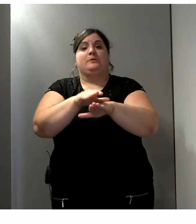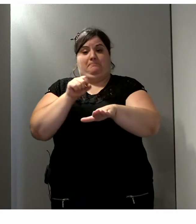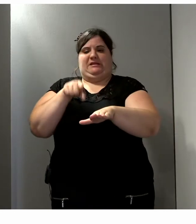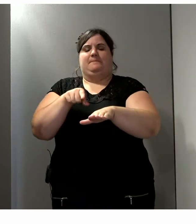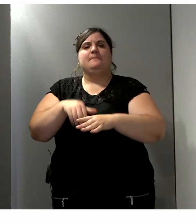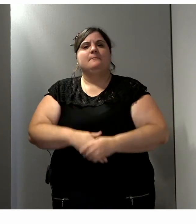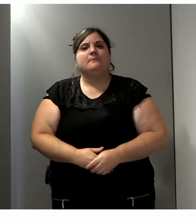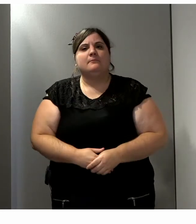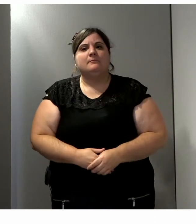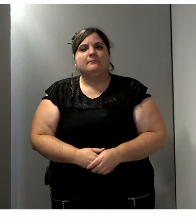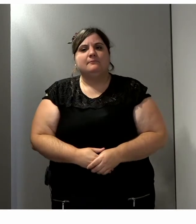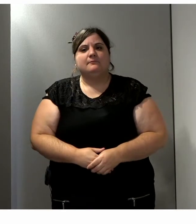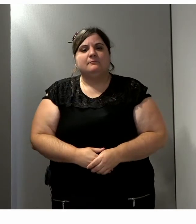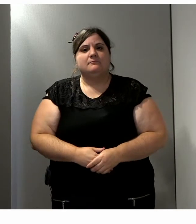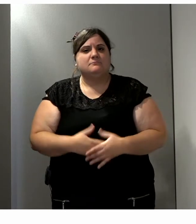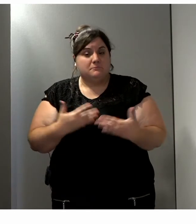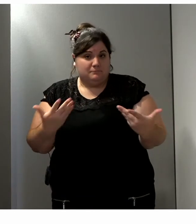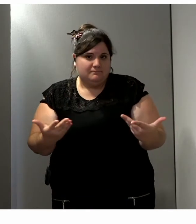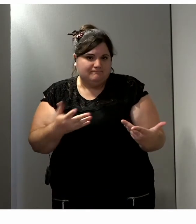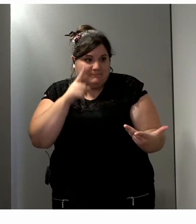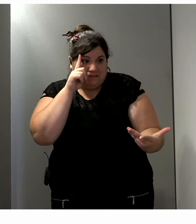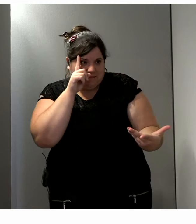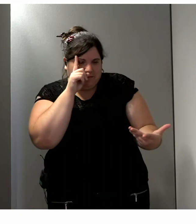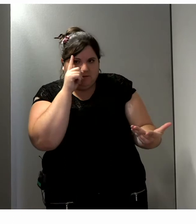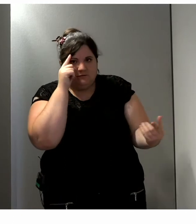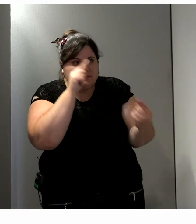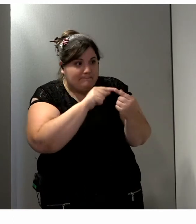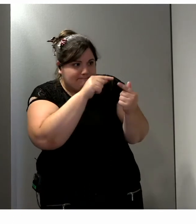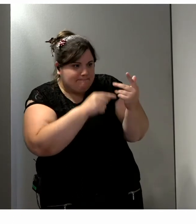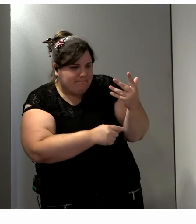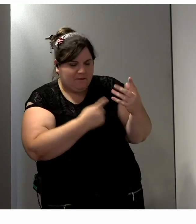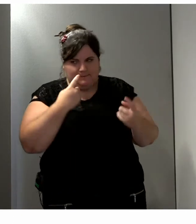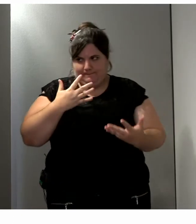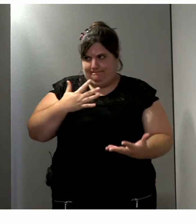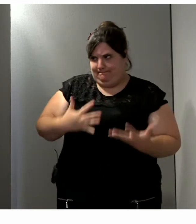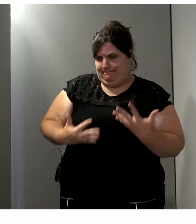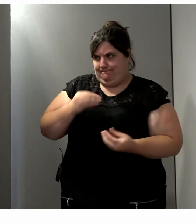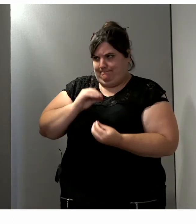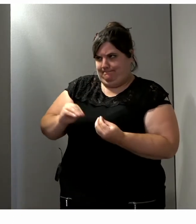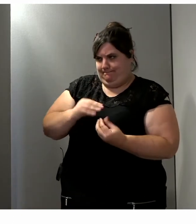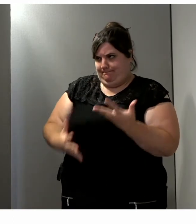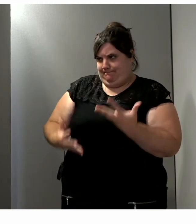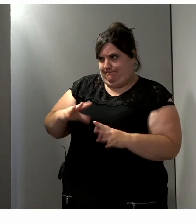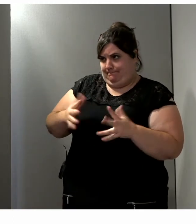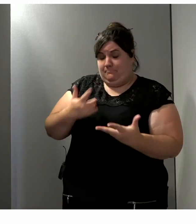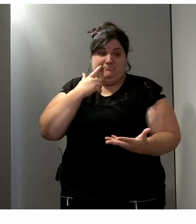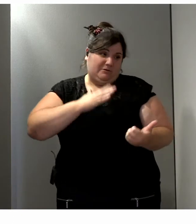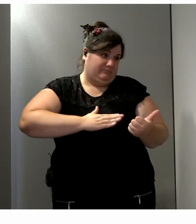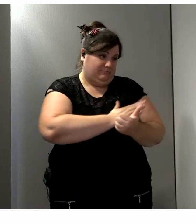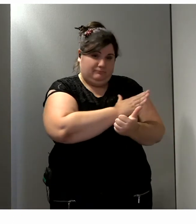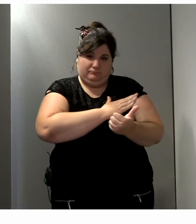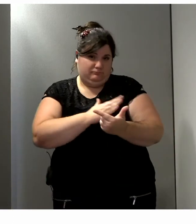pour essayer de progresser sur les sujets qui vous préoccupent, on a toujours un peu deux voies. Il y a la voie